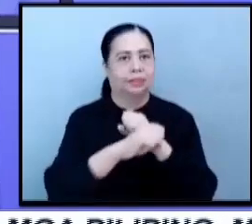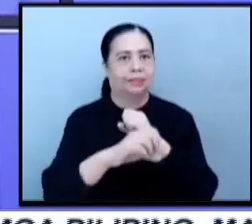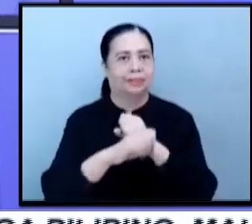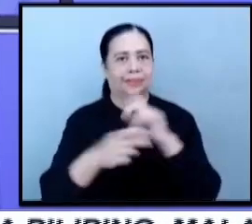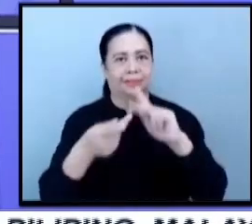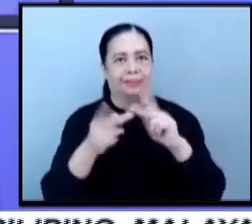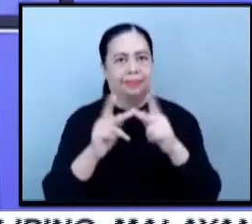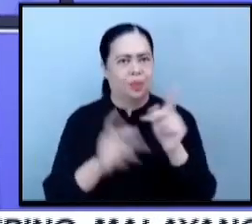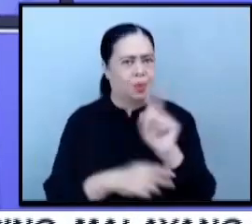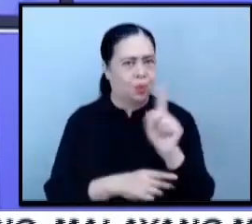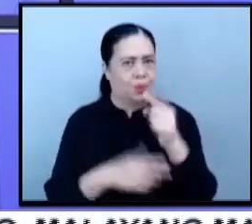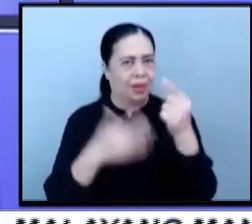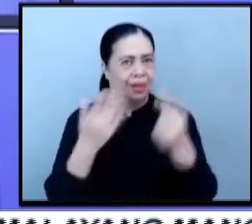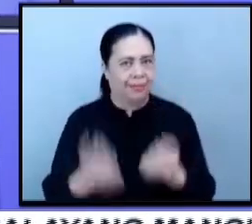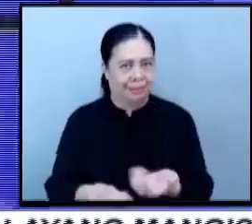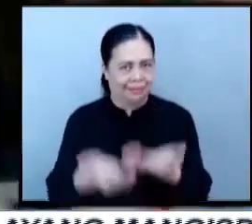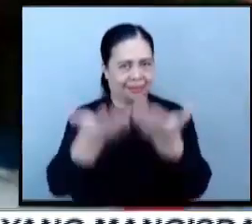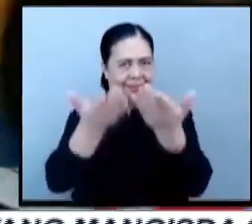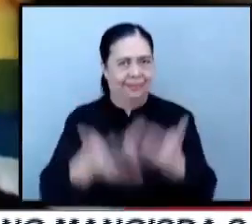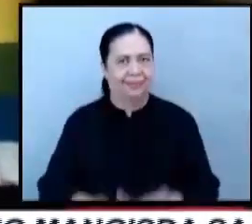yan, panoorin natin to.